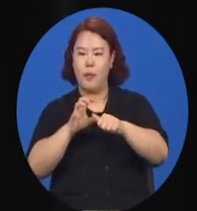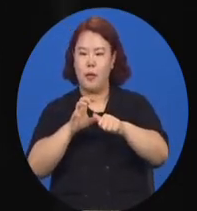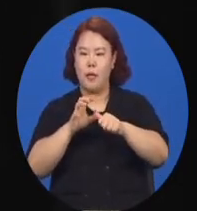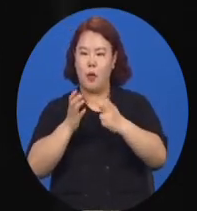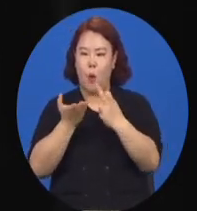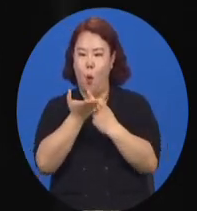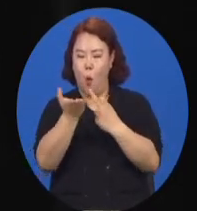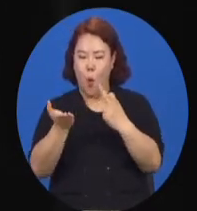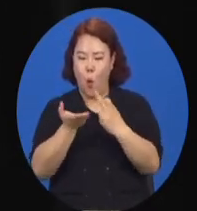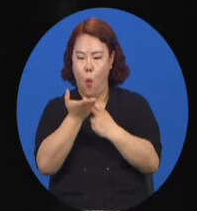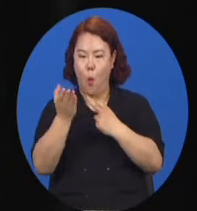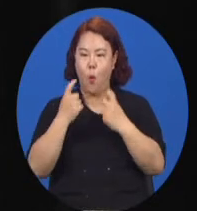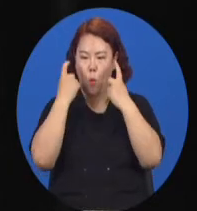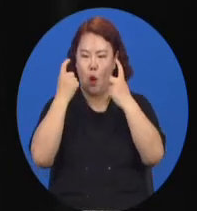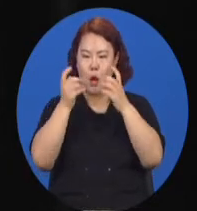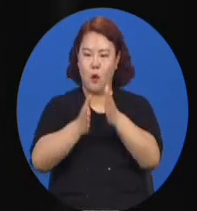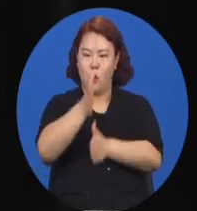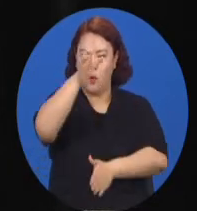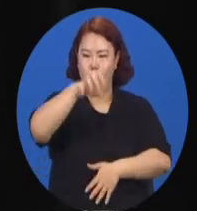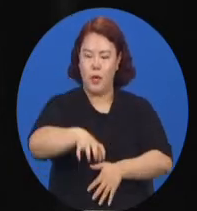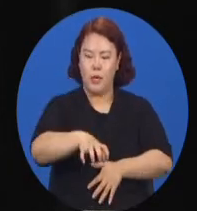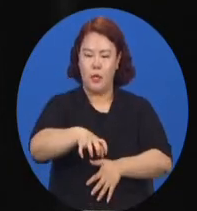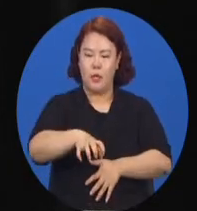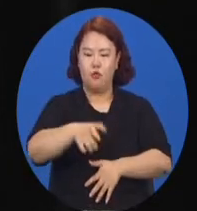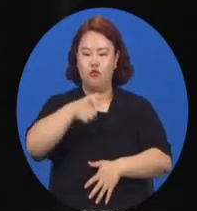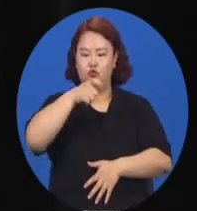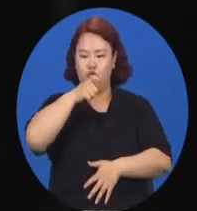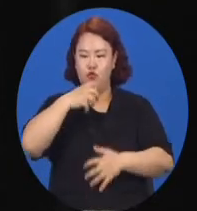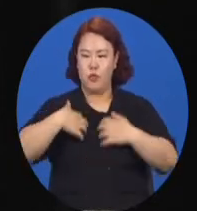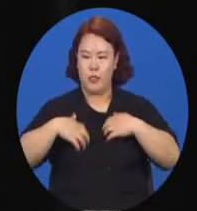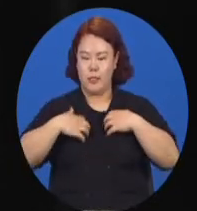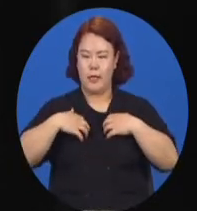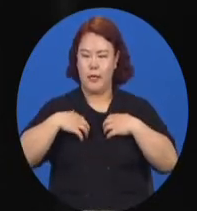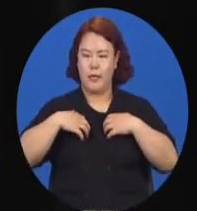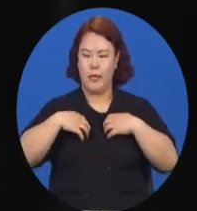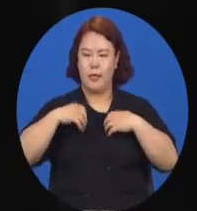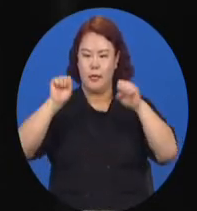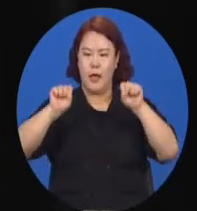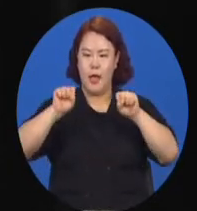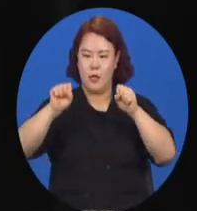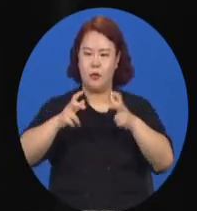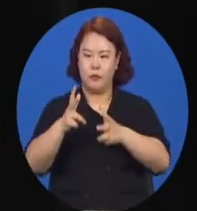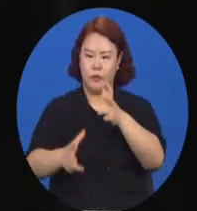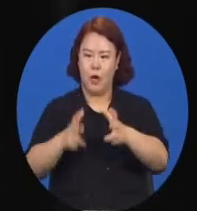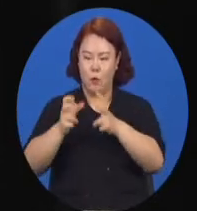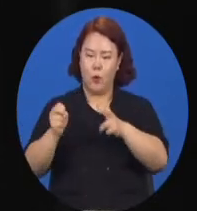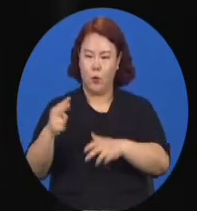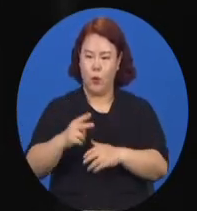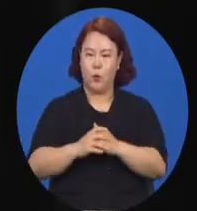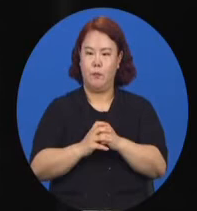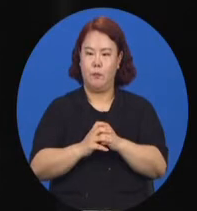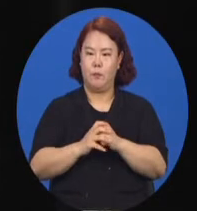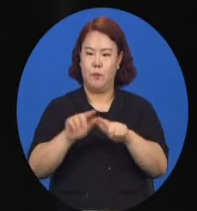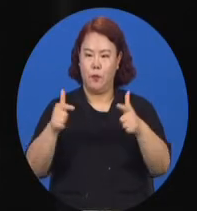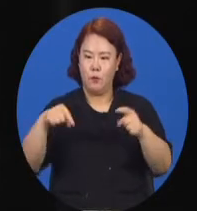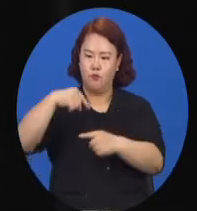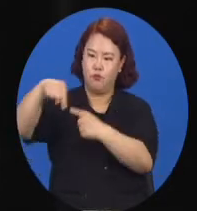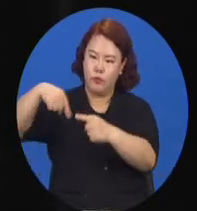관광 도시로서의 이 수상 레저 사업과 낭만 100기를